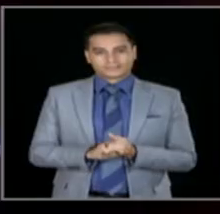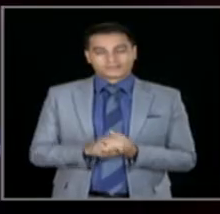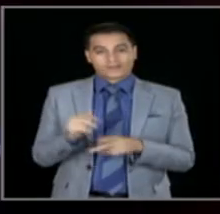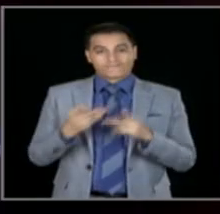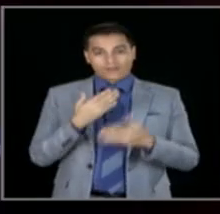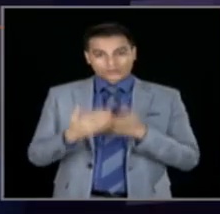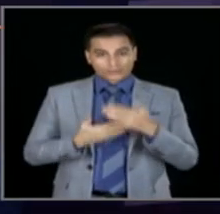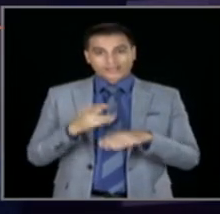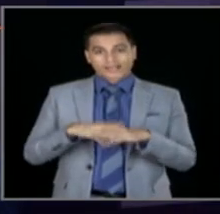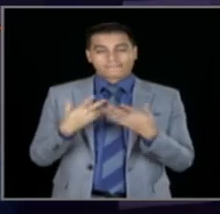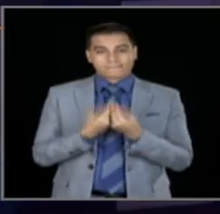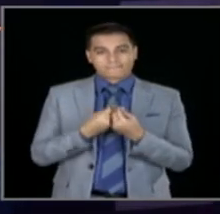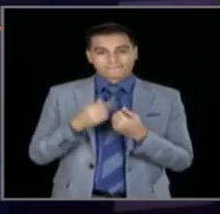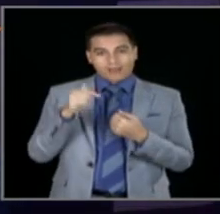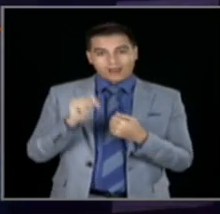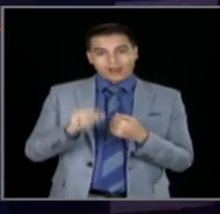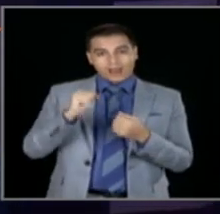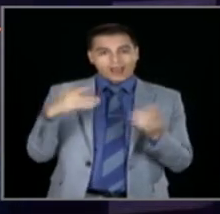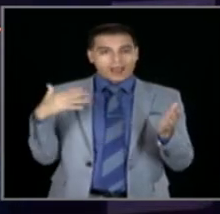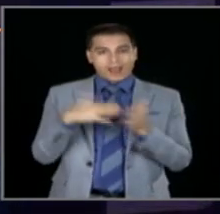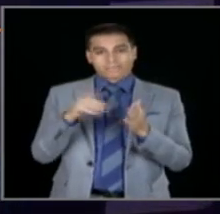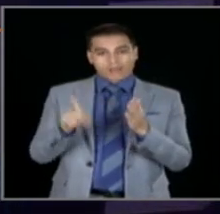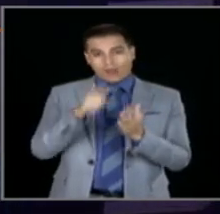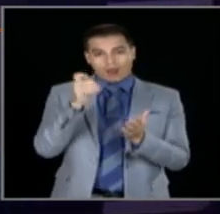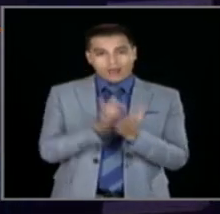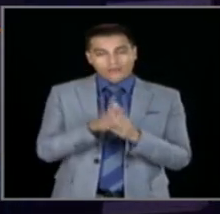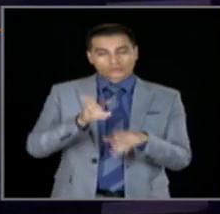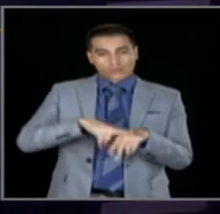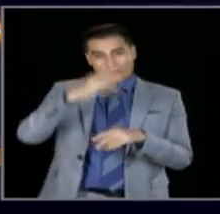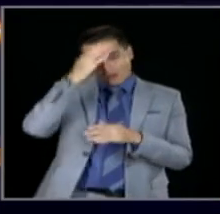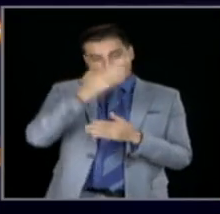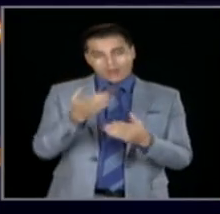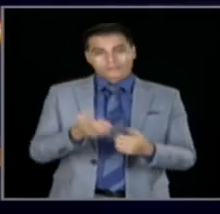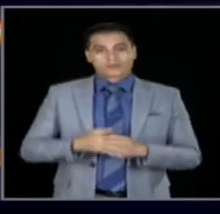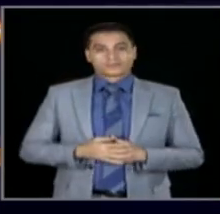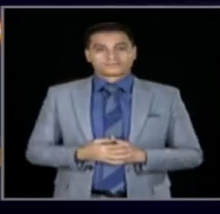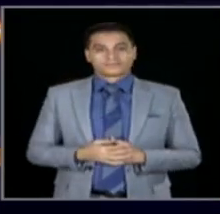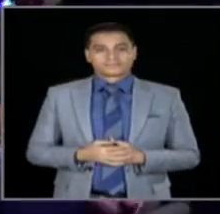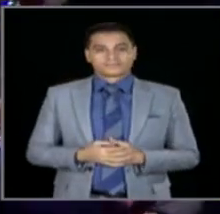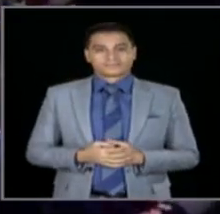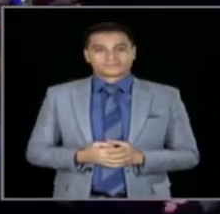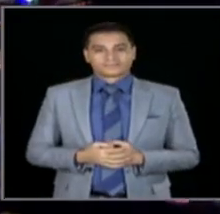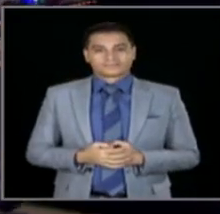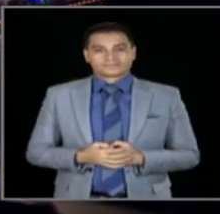هنخرج فاصل وهنرجع مره تانيه مع اخر فقره فقره عجله الحظ والعباقره